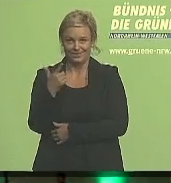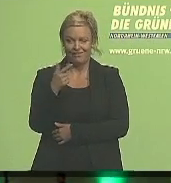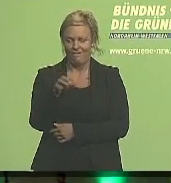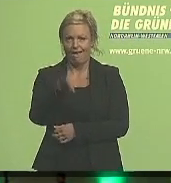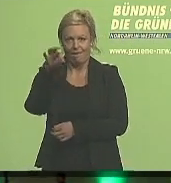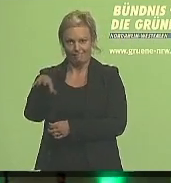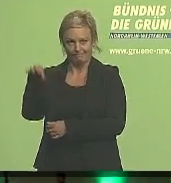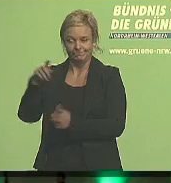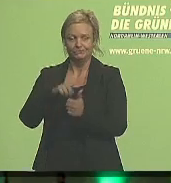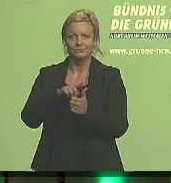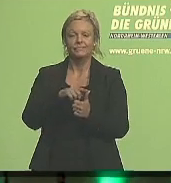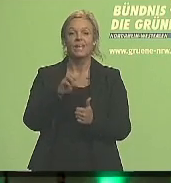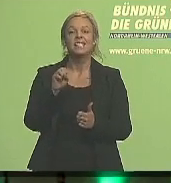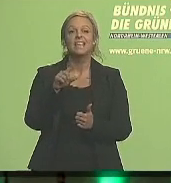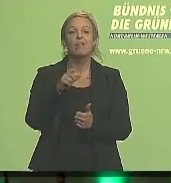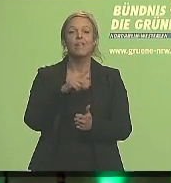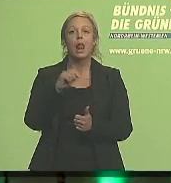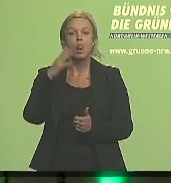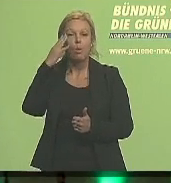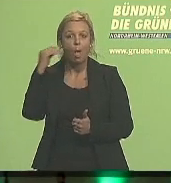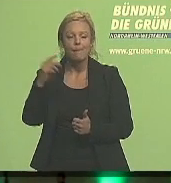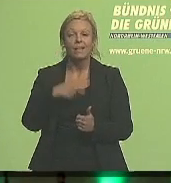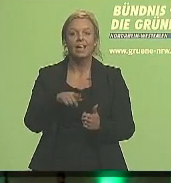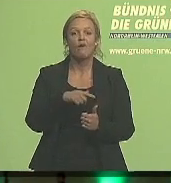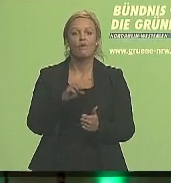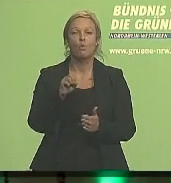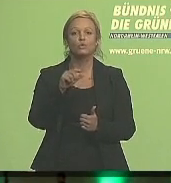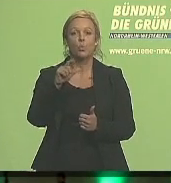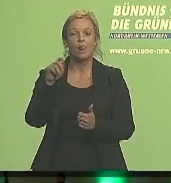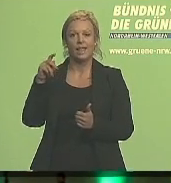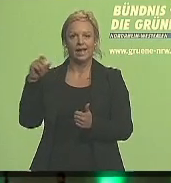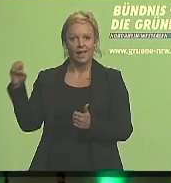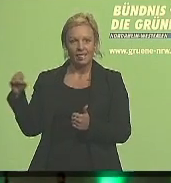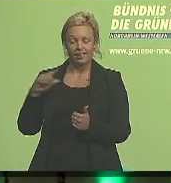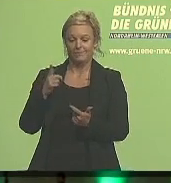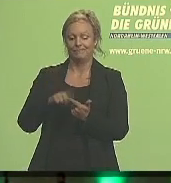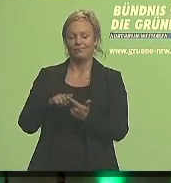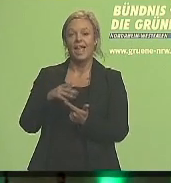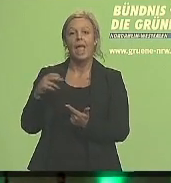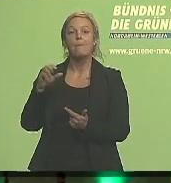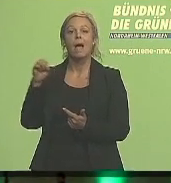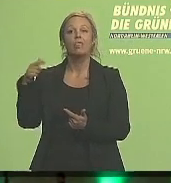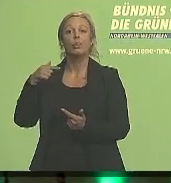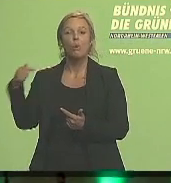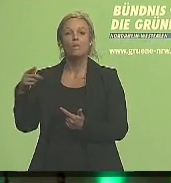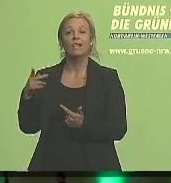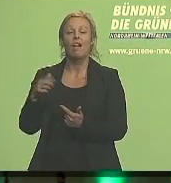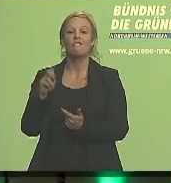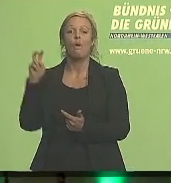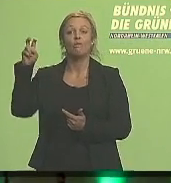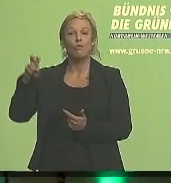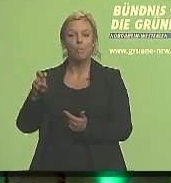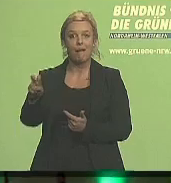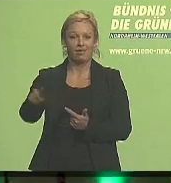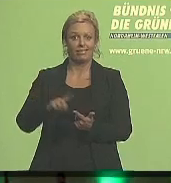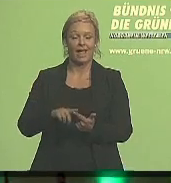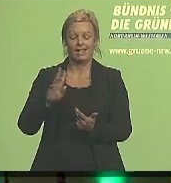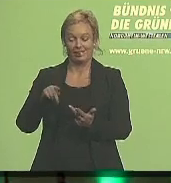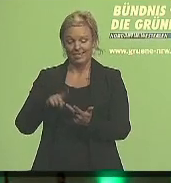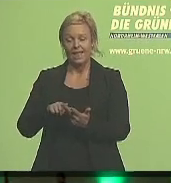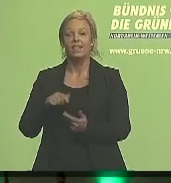gelost. Einmal Silvia Löhrmann, KV Solingen und dann Hermann Ott, KV Wuppertal, bevor es dann weitergeht mit dem gesetzten Redebeitrag von Wiebke